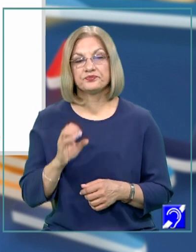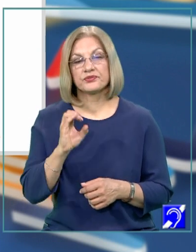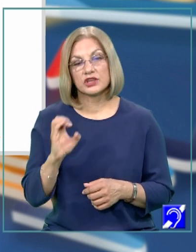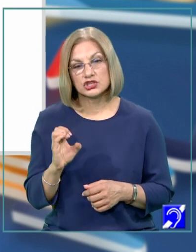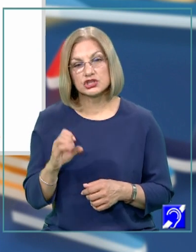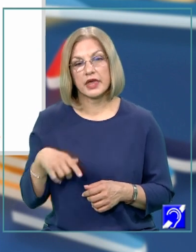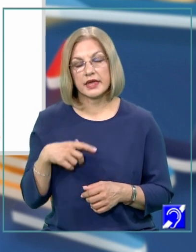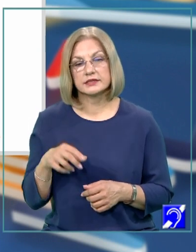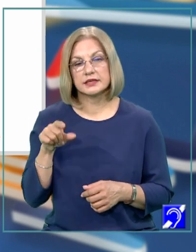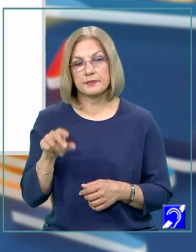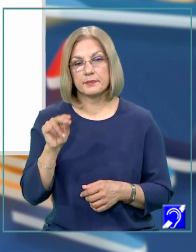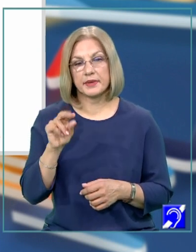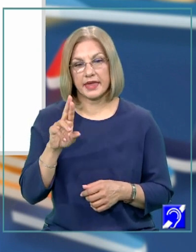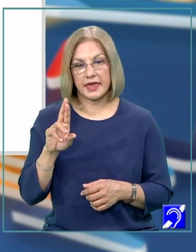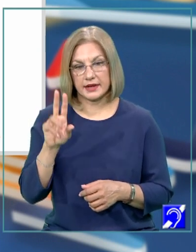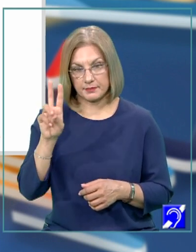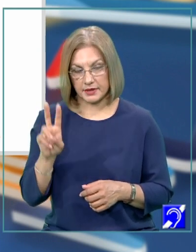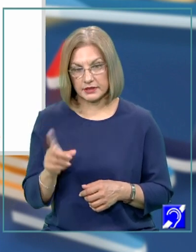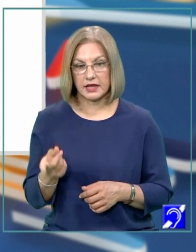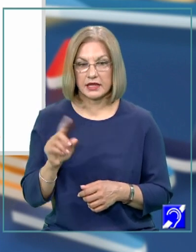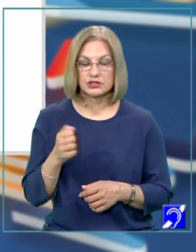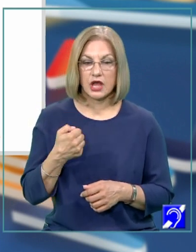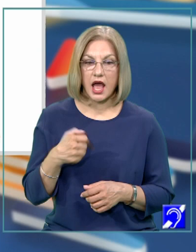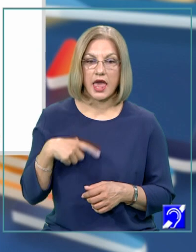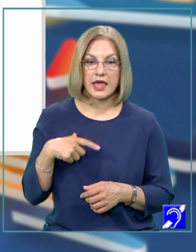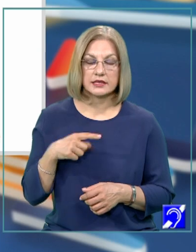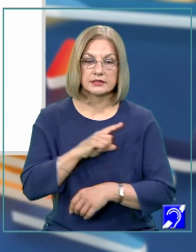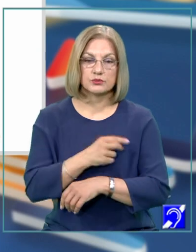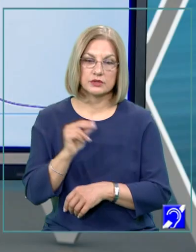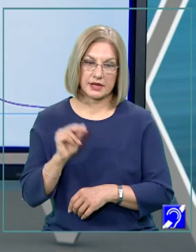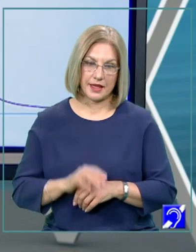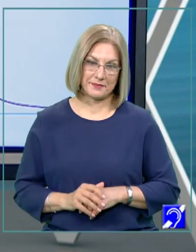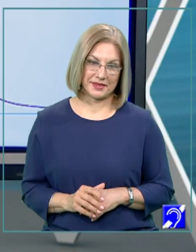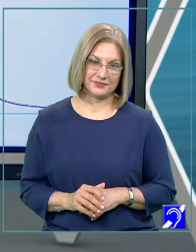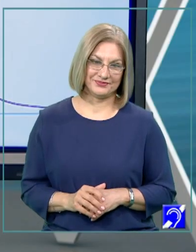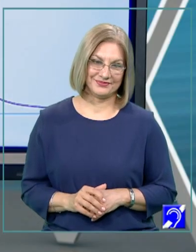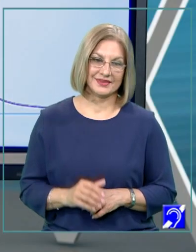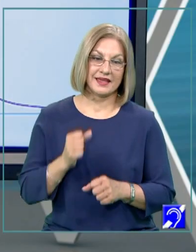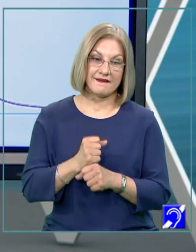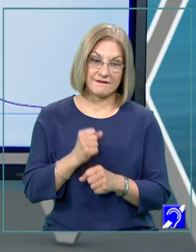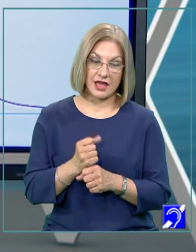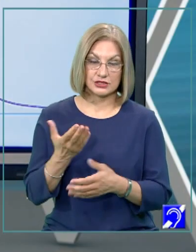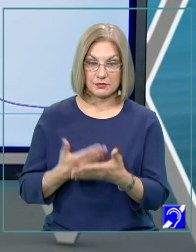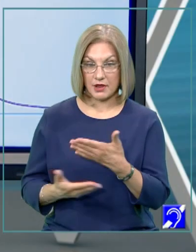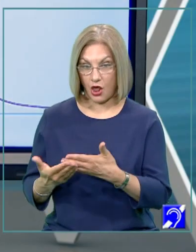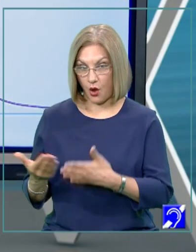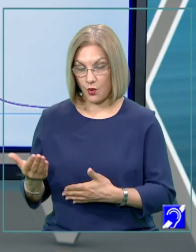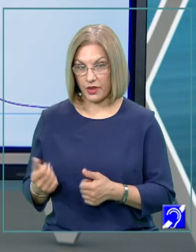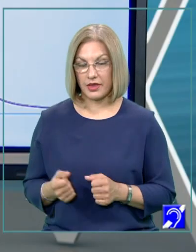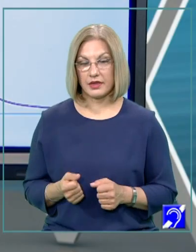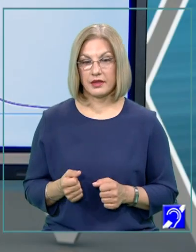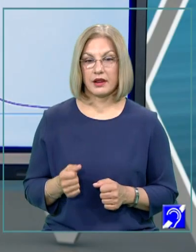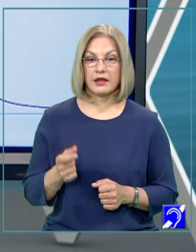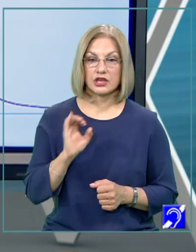este pe el pătrat iar a este Puterea pe făcând înlocuirea ce